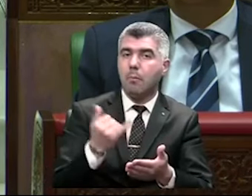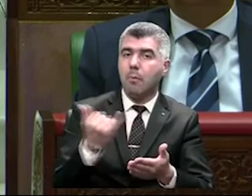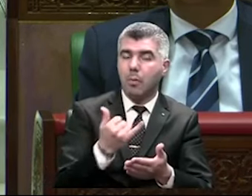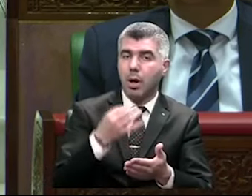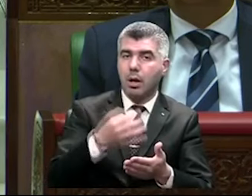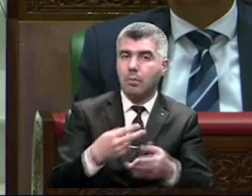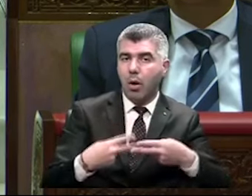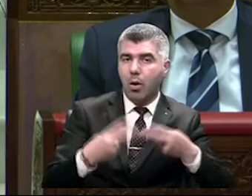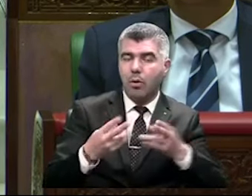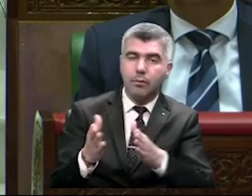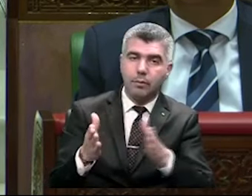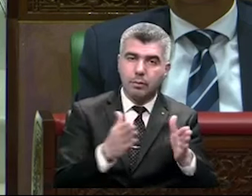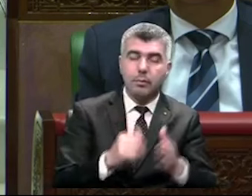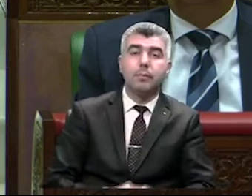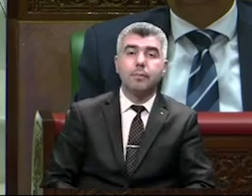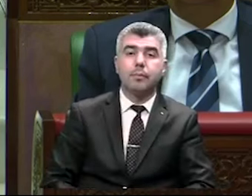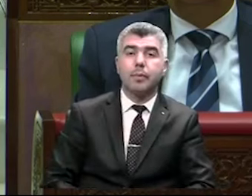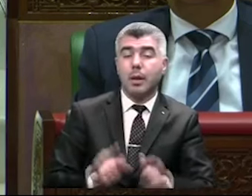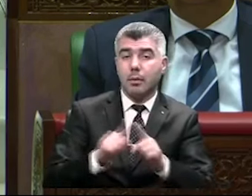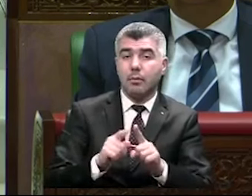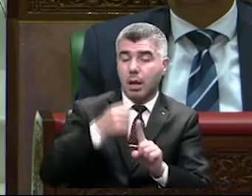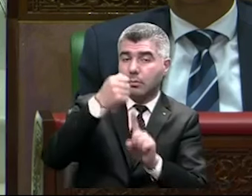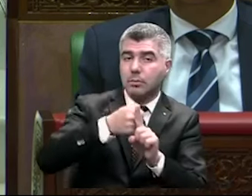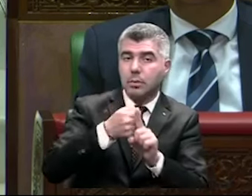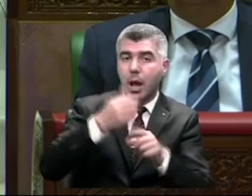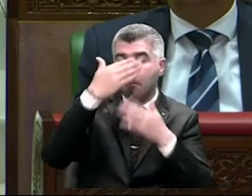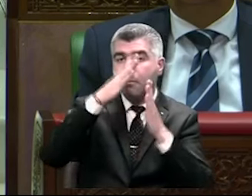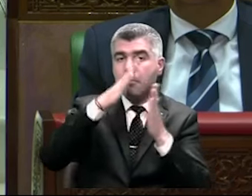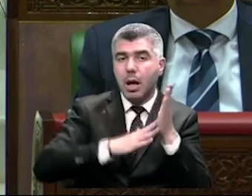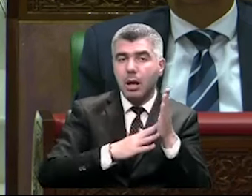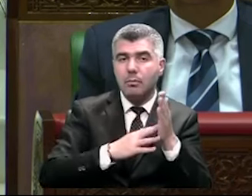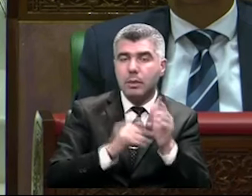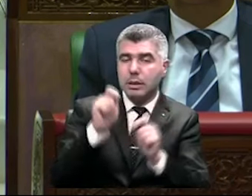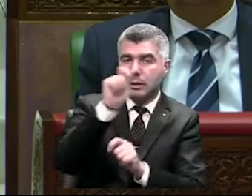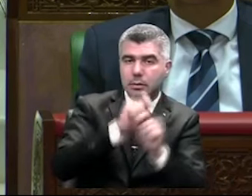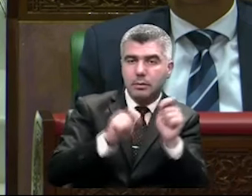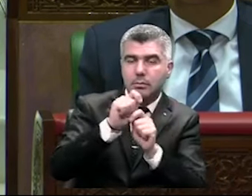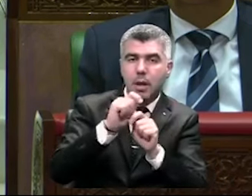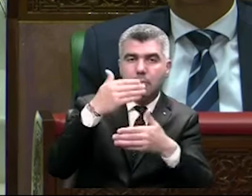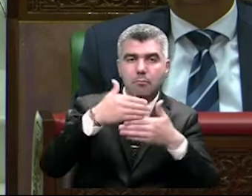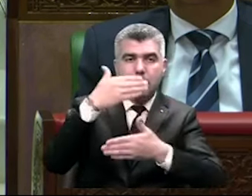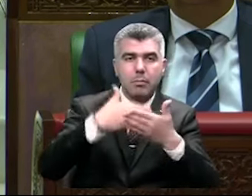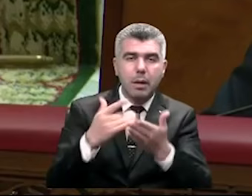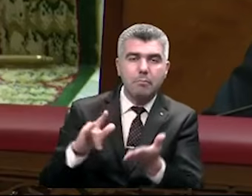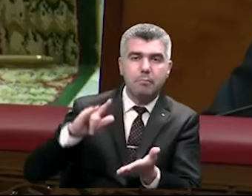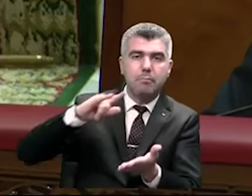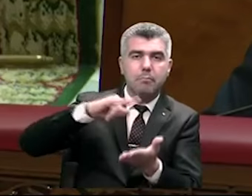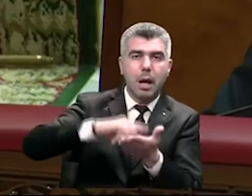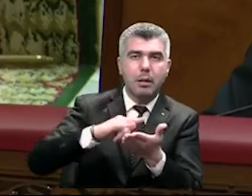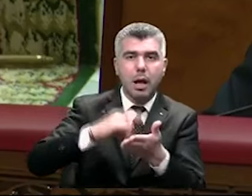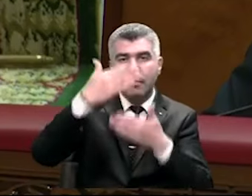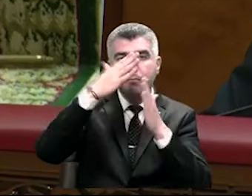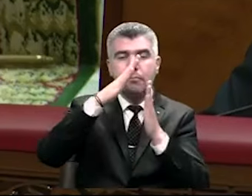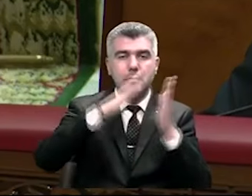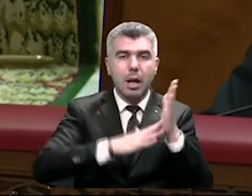عن هذا واذا كنا نسجل المجهودات التي قام بها المغرب لتاهيل وعصر شبكه المطارات المغربيه فالى اي حد يمكن